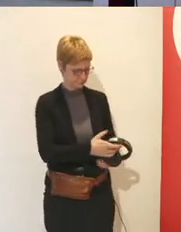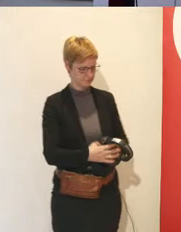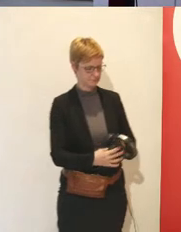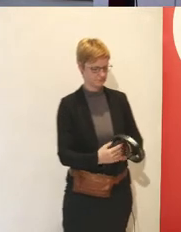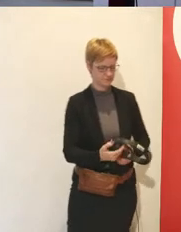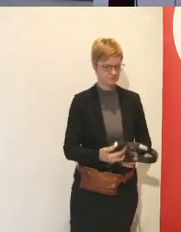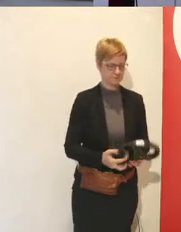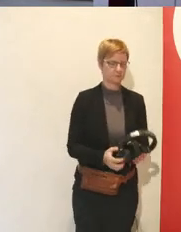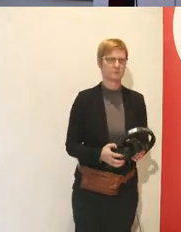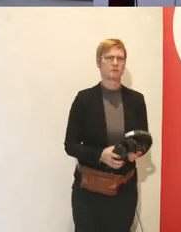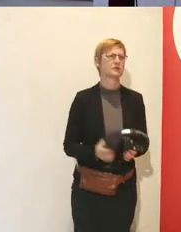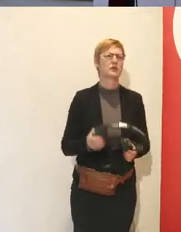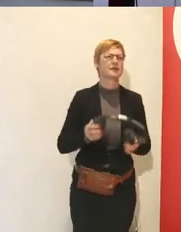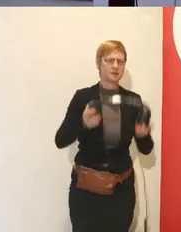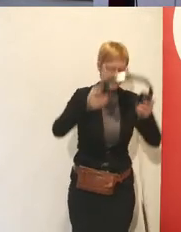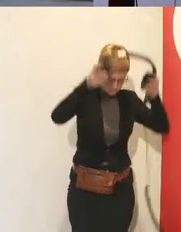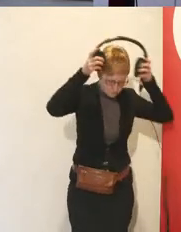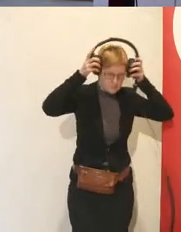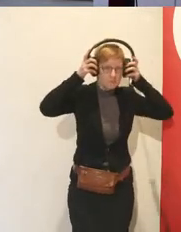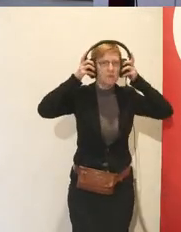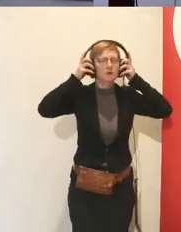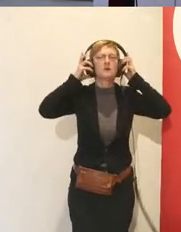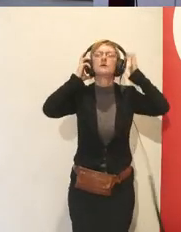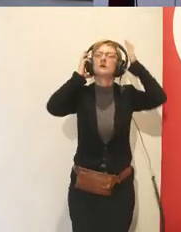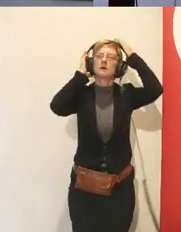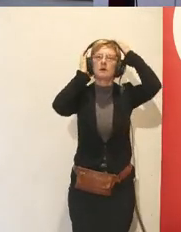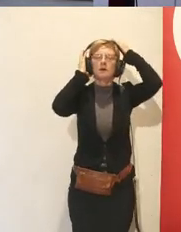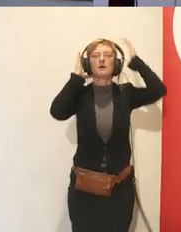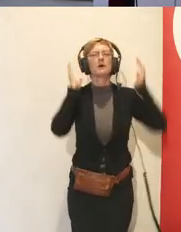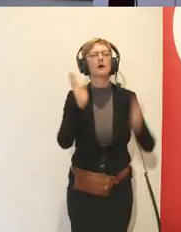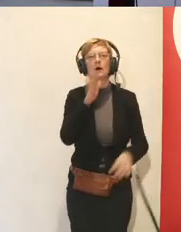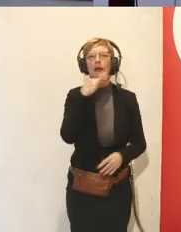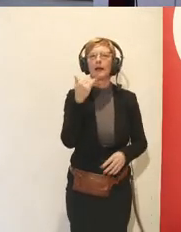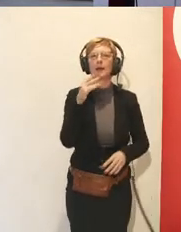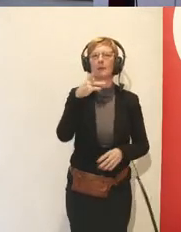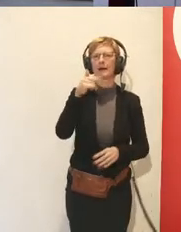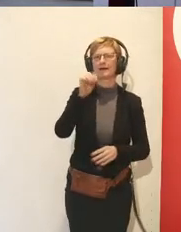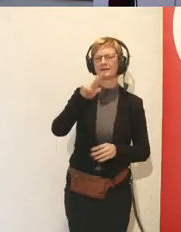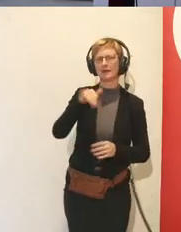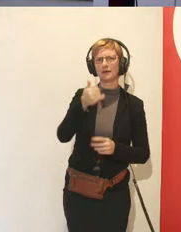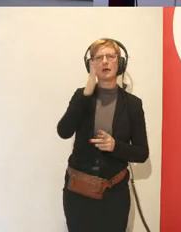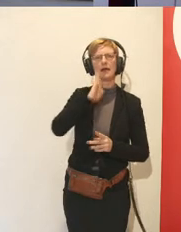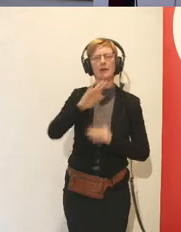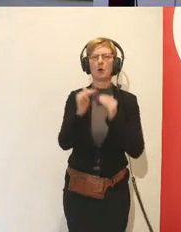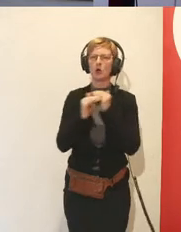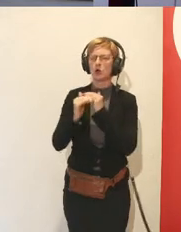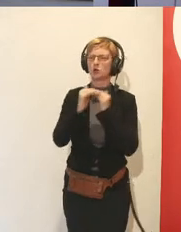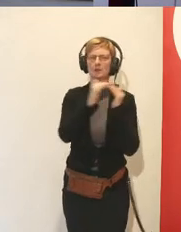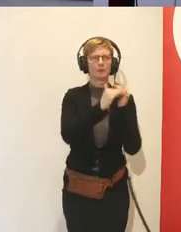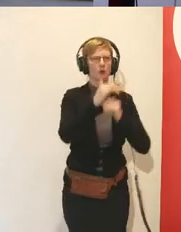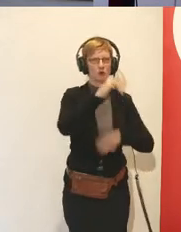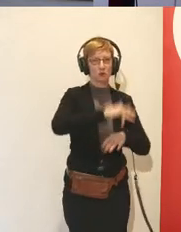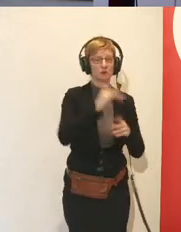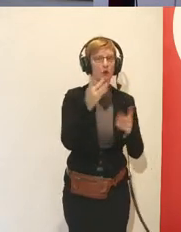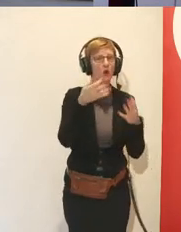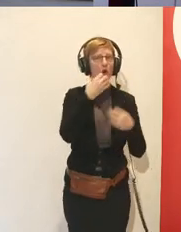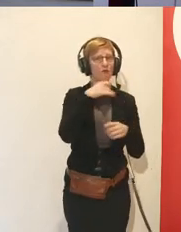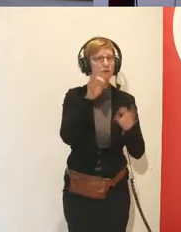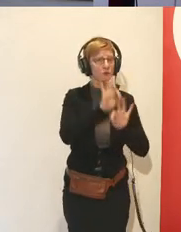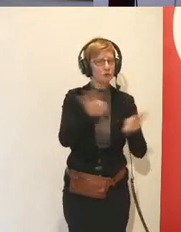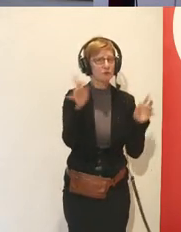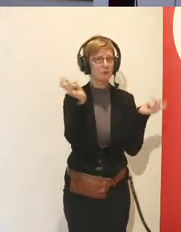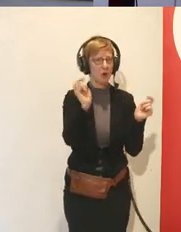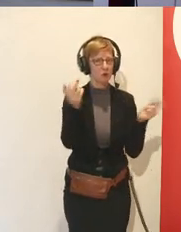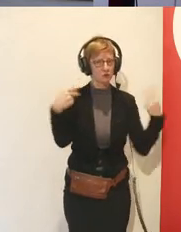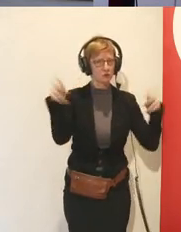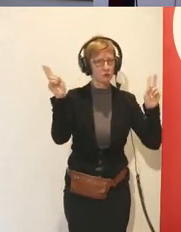ja vielen dank kann ja liebe genossinnen und genossen ich hoffe ihr seid alle aus der pause zurück wir wollen in